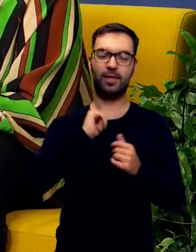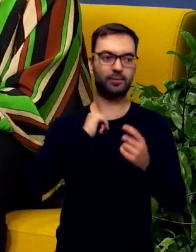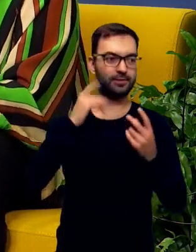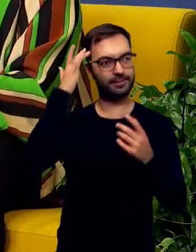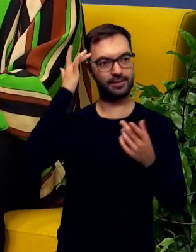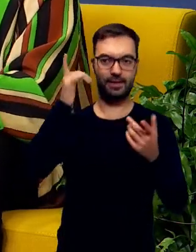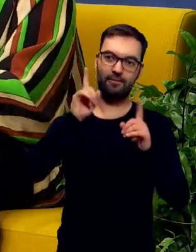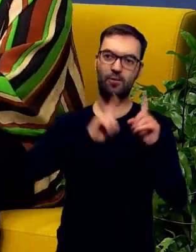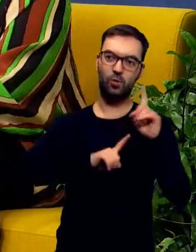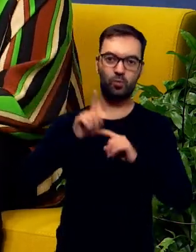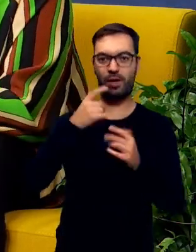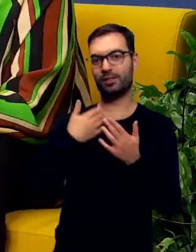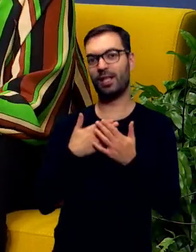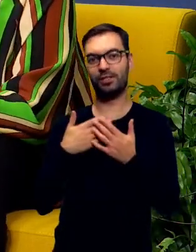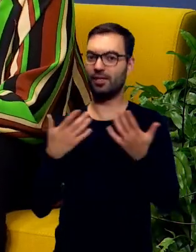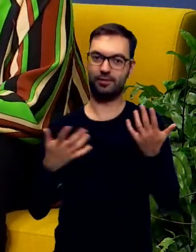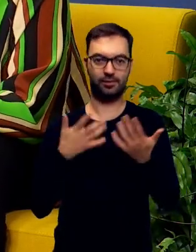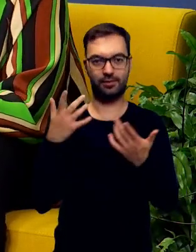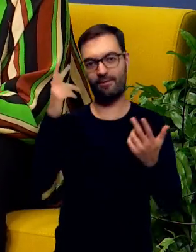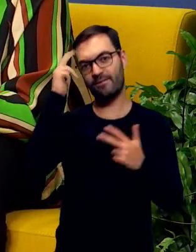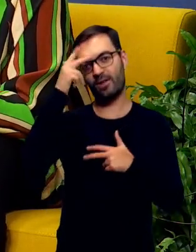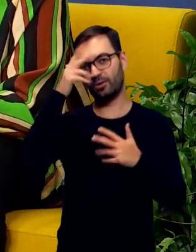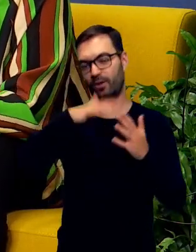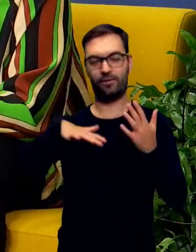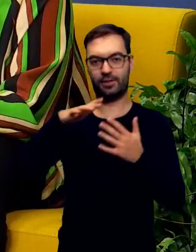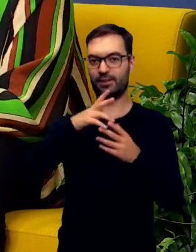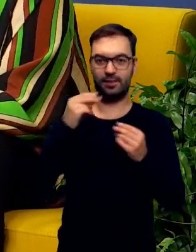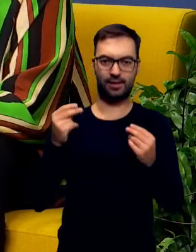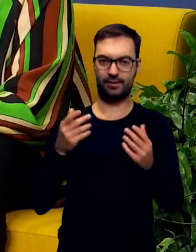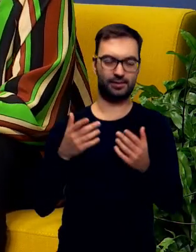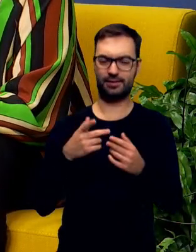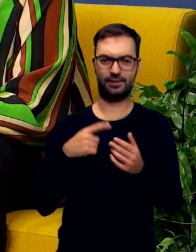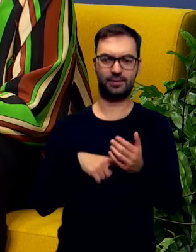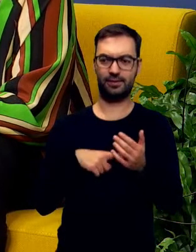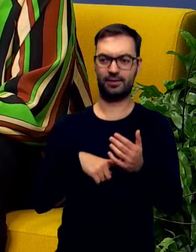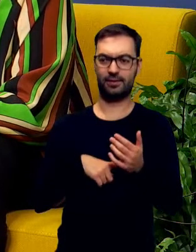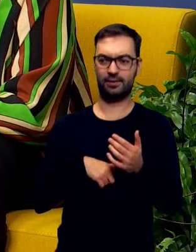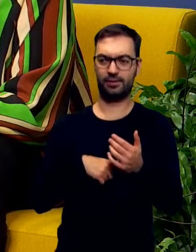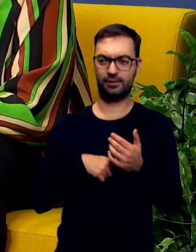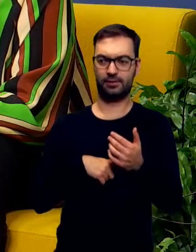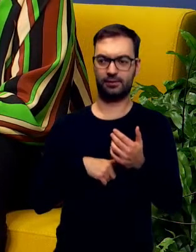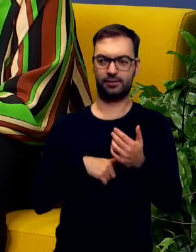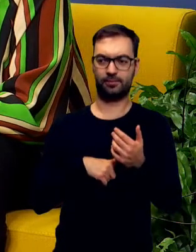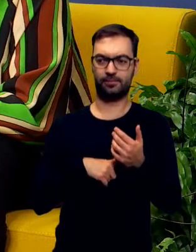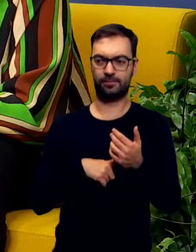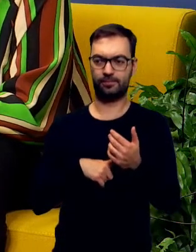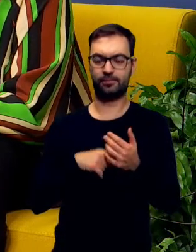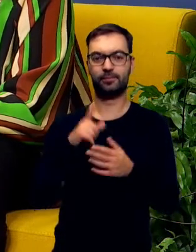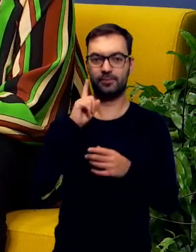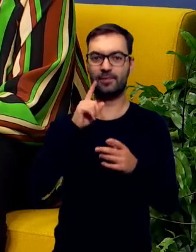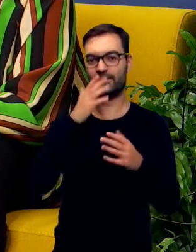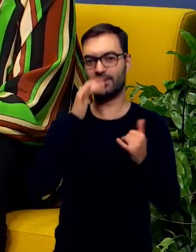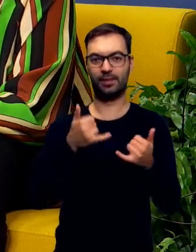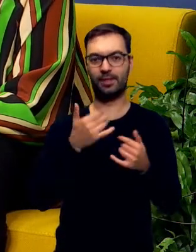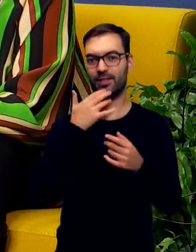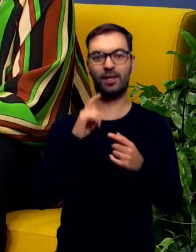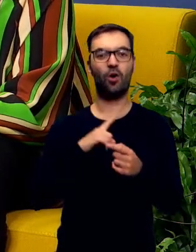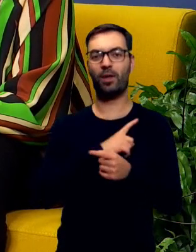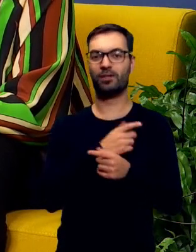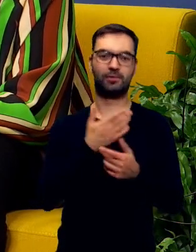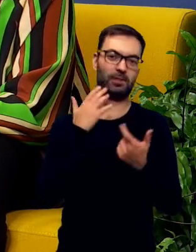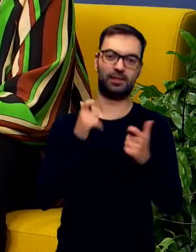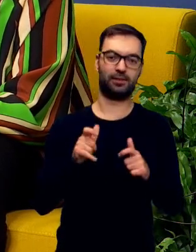sobie jakąś zbudować koło tego filozofię czy ideę. Natomiast prawda jest taka, że nie ma w niej